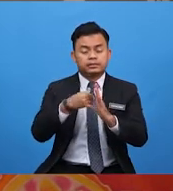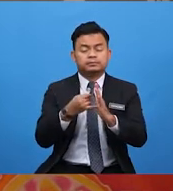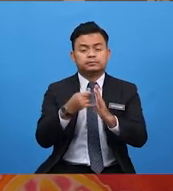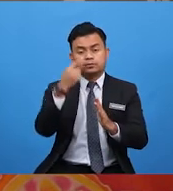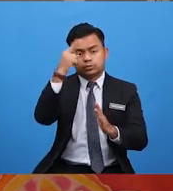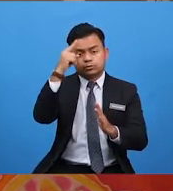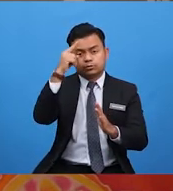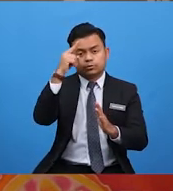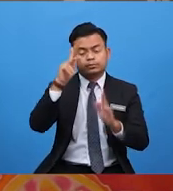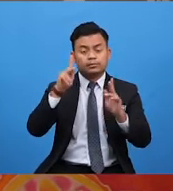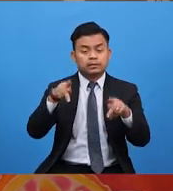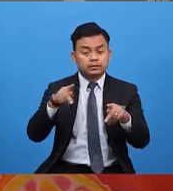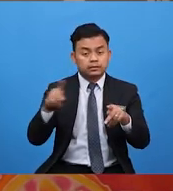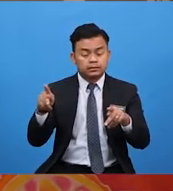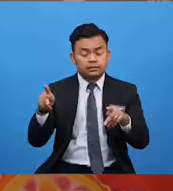luntur.